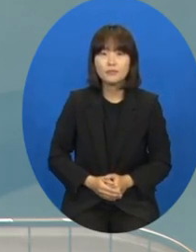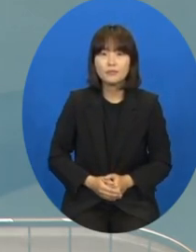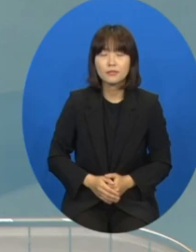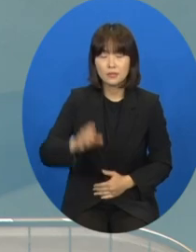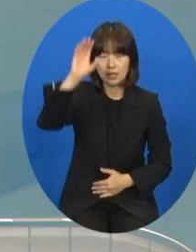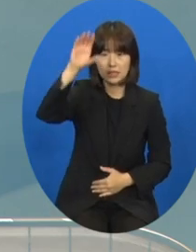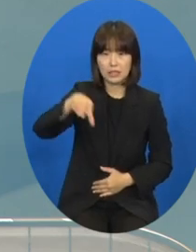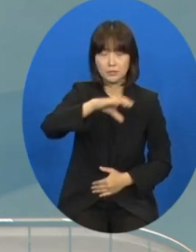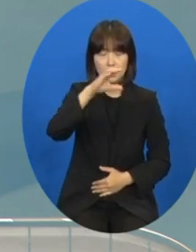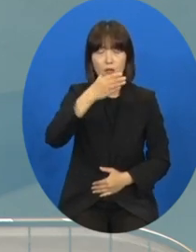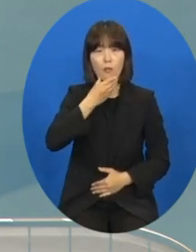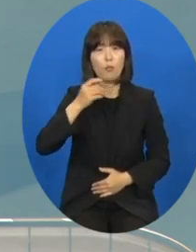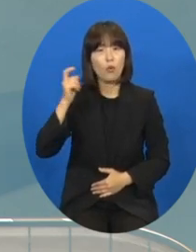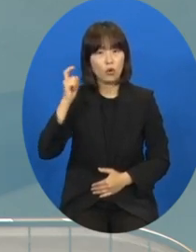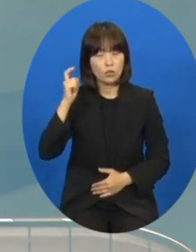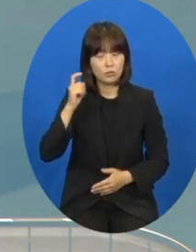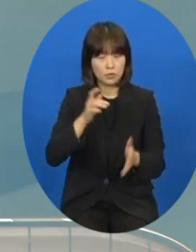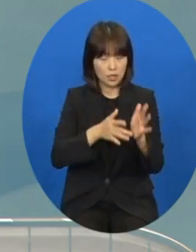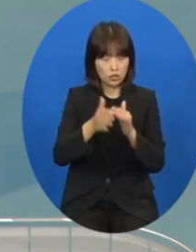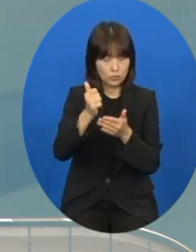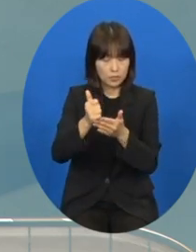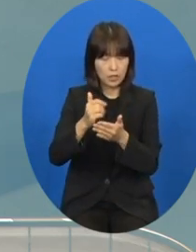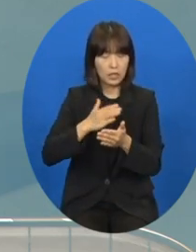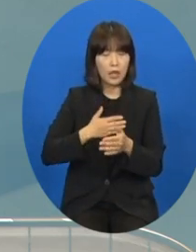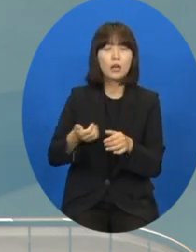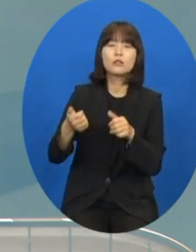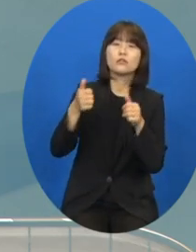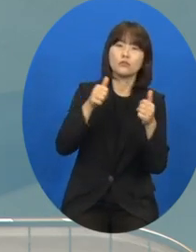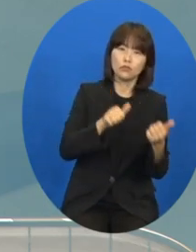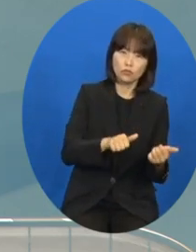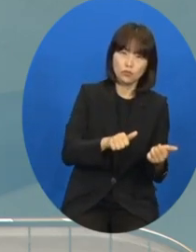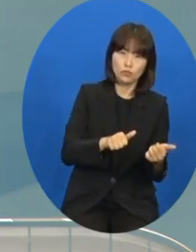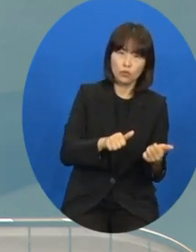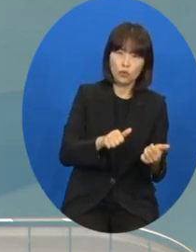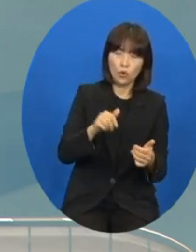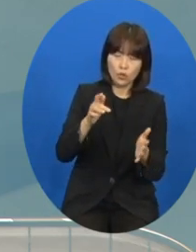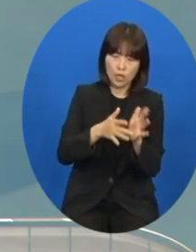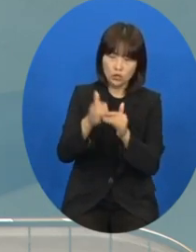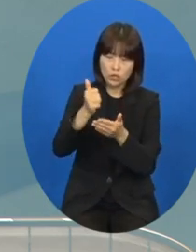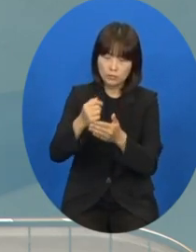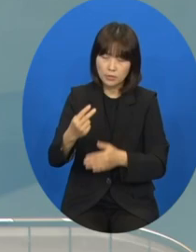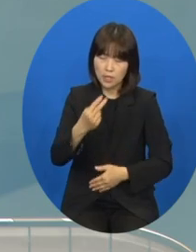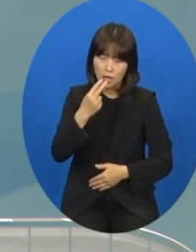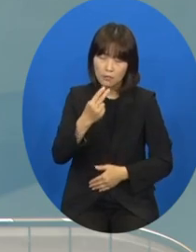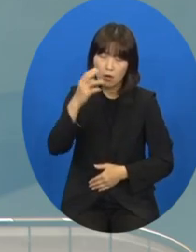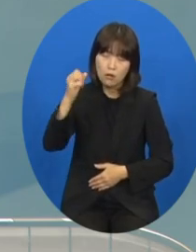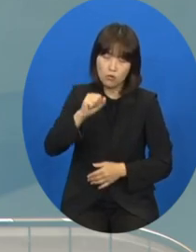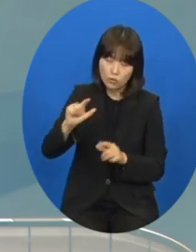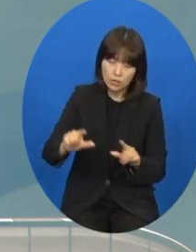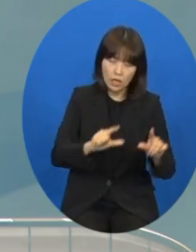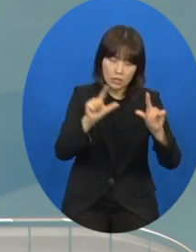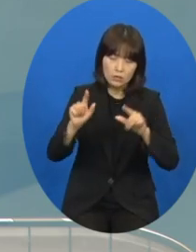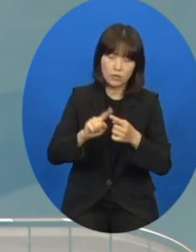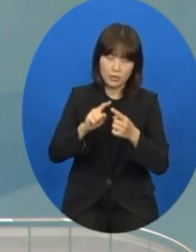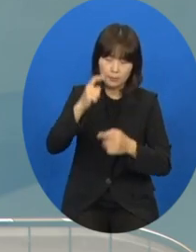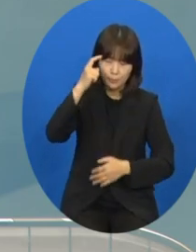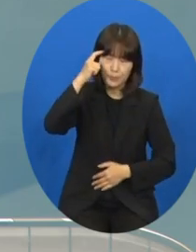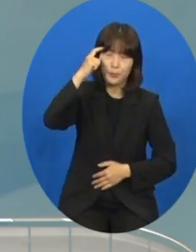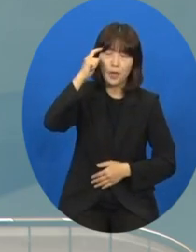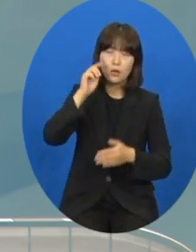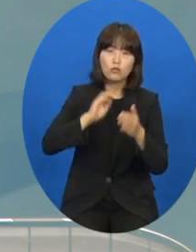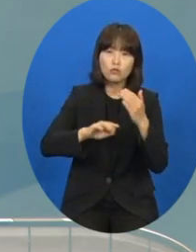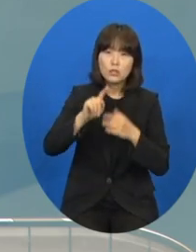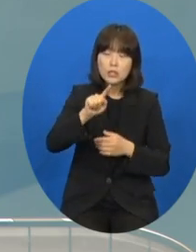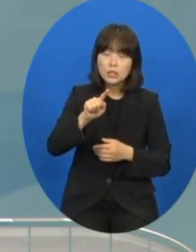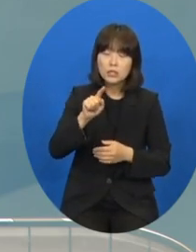십자가의 복음이 예수님과 내가 죽고 그리고 예수님의 생명으로 사는 것임을 깨닫고 그 말씀